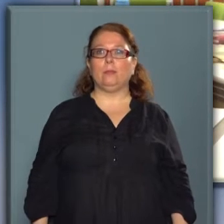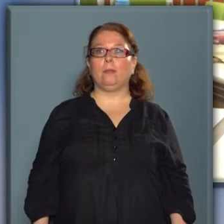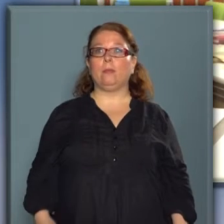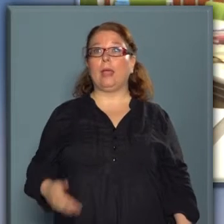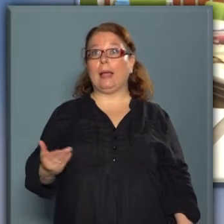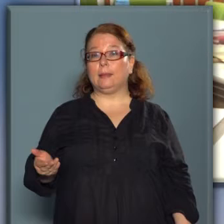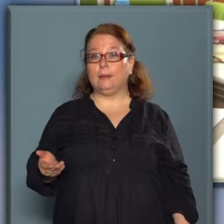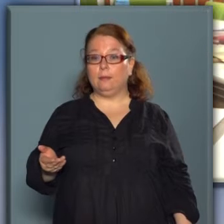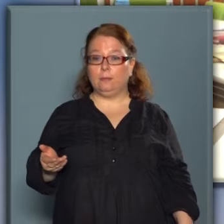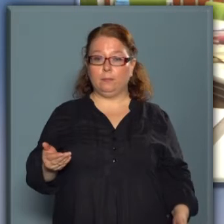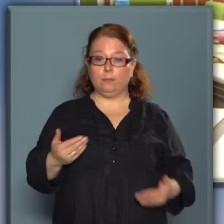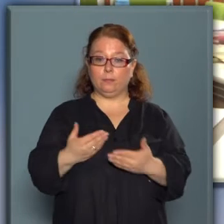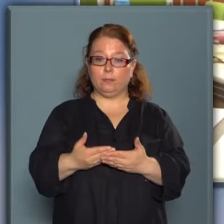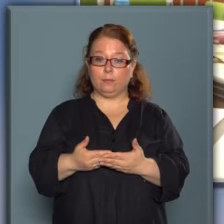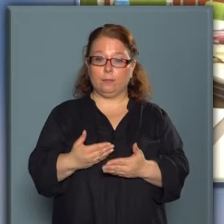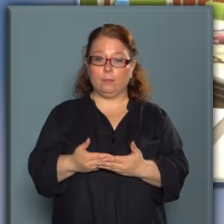Hát